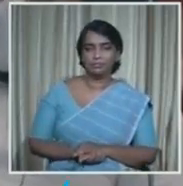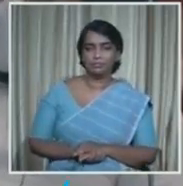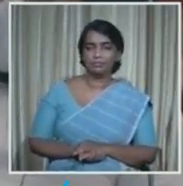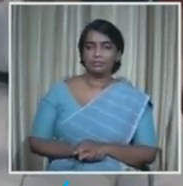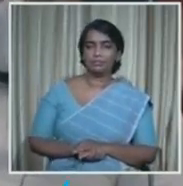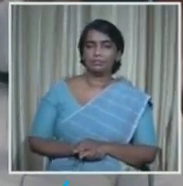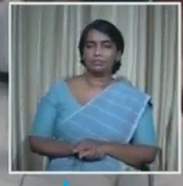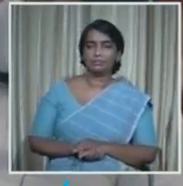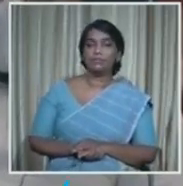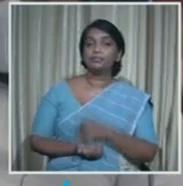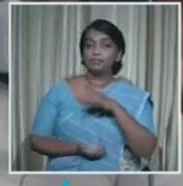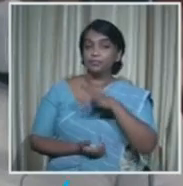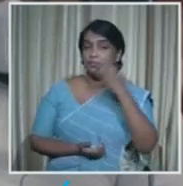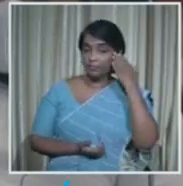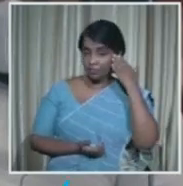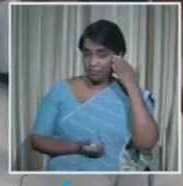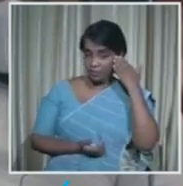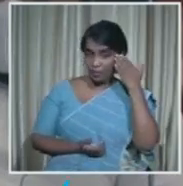ඒ පිළිබඳ